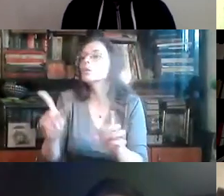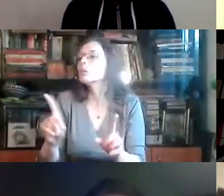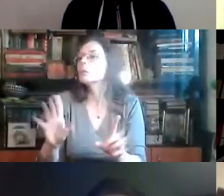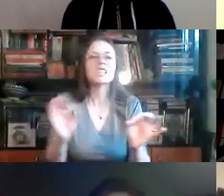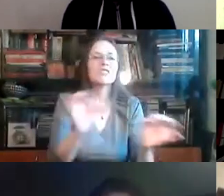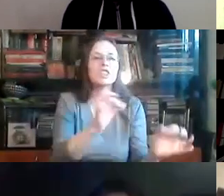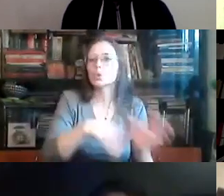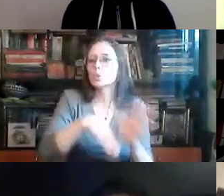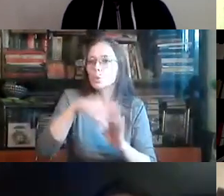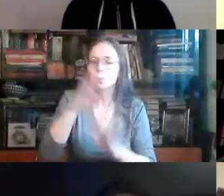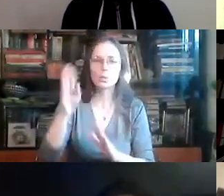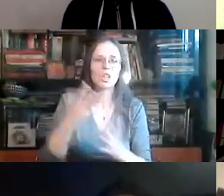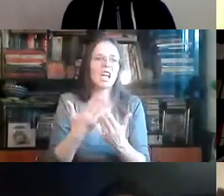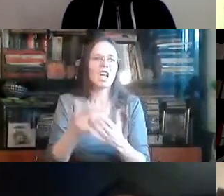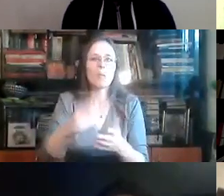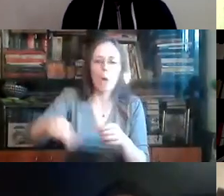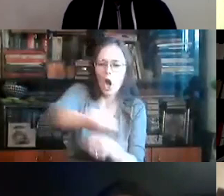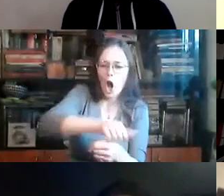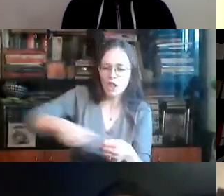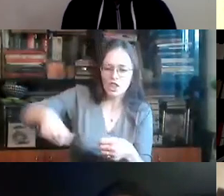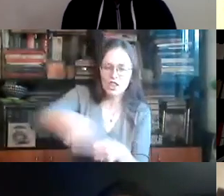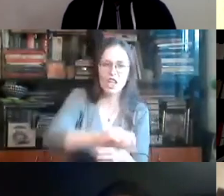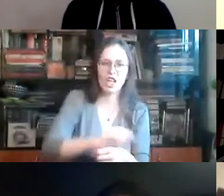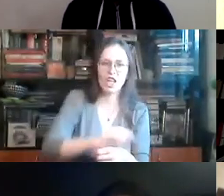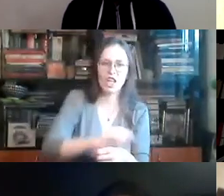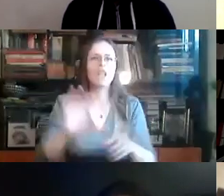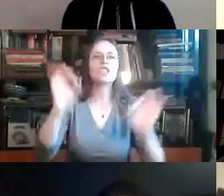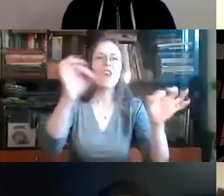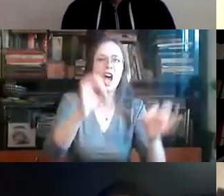консервированный или консервированный, это, мне кажется, глупо, это давно